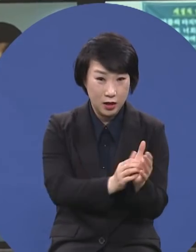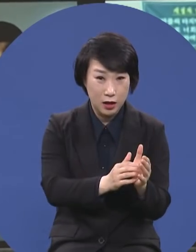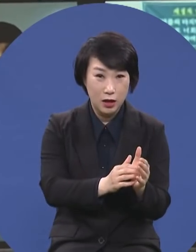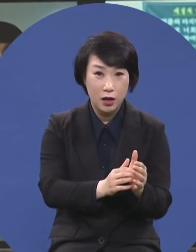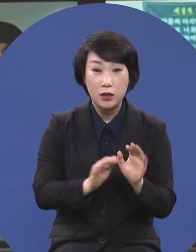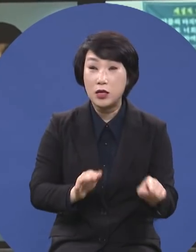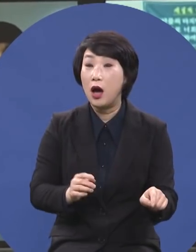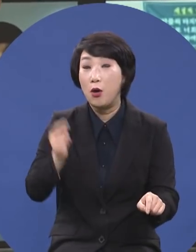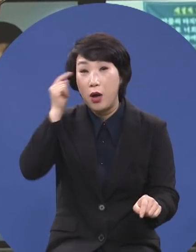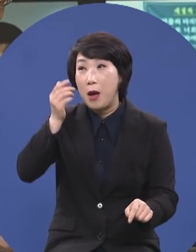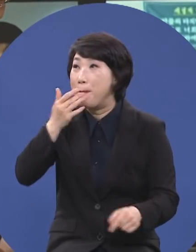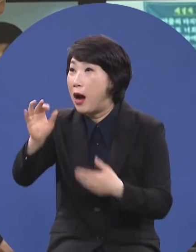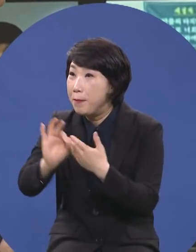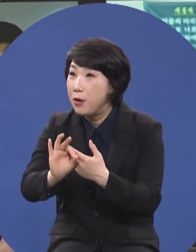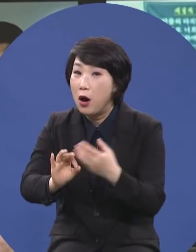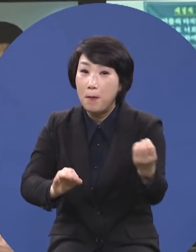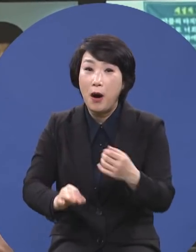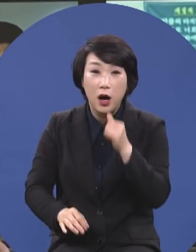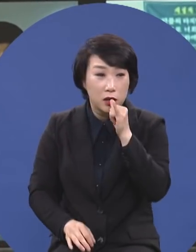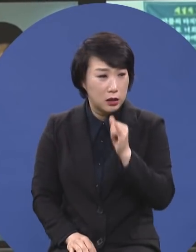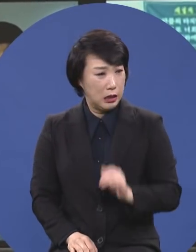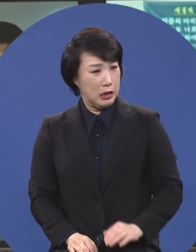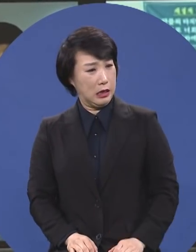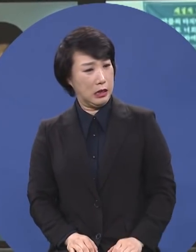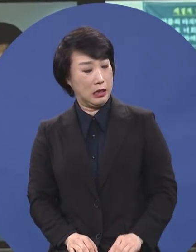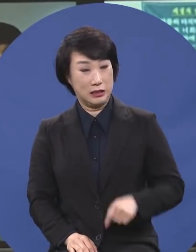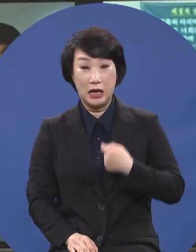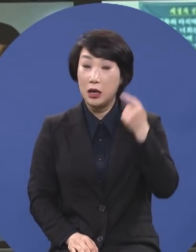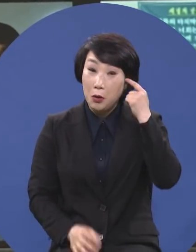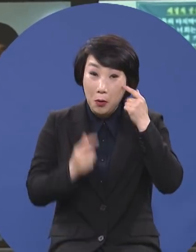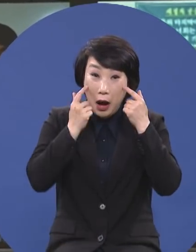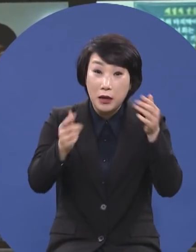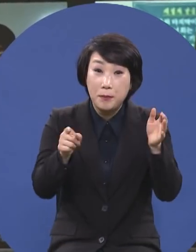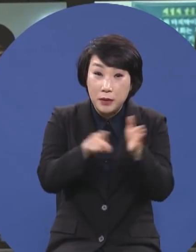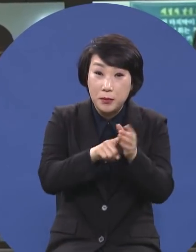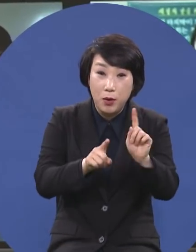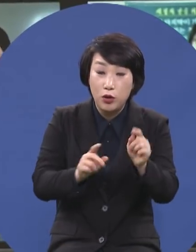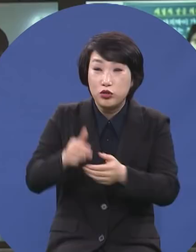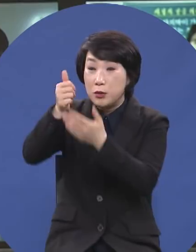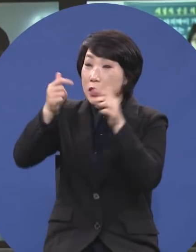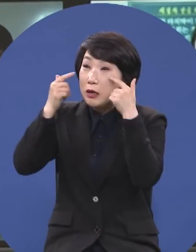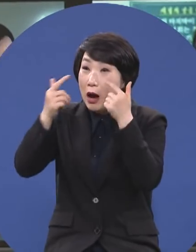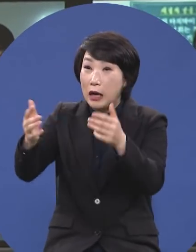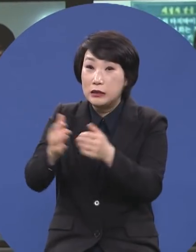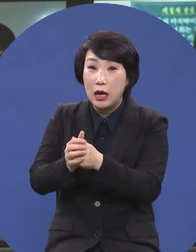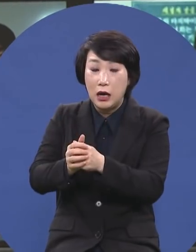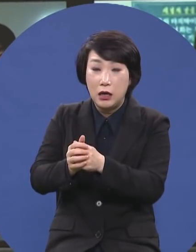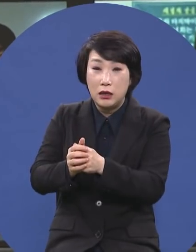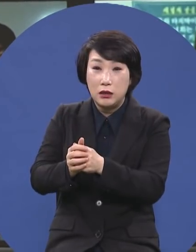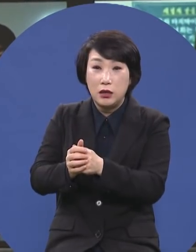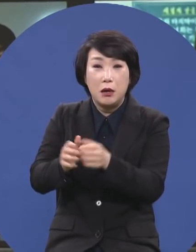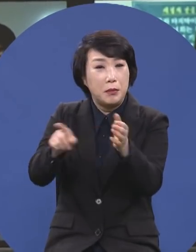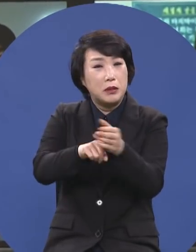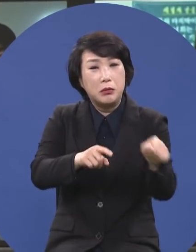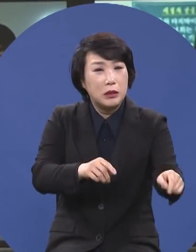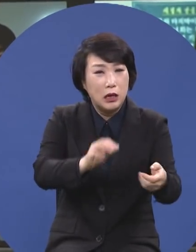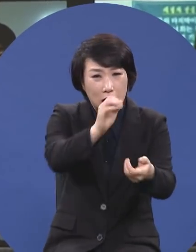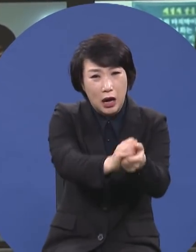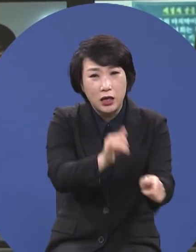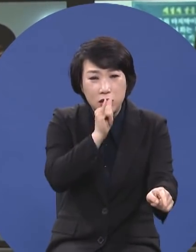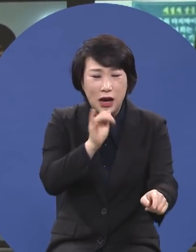할 수만 있거든 양 말할 때 자기 확신이 주를 향한 믿음이 거기뿐이야. 할 수만 있거든이